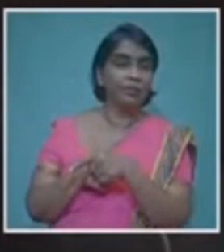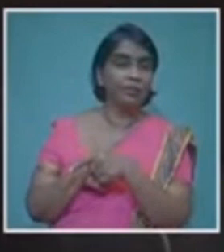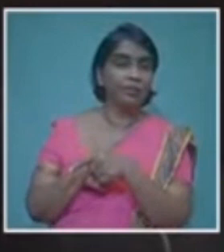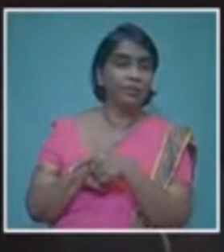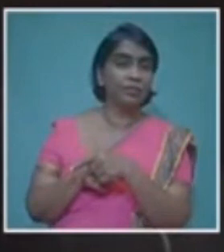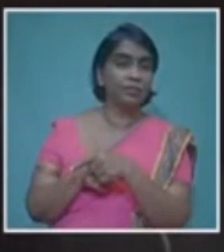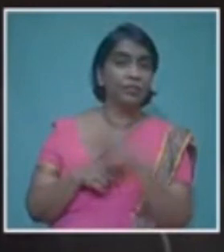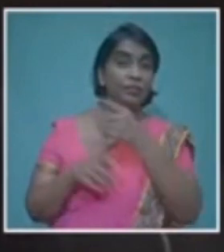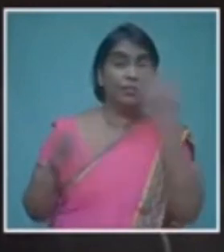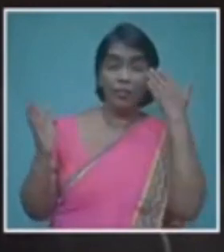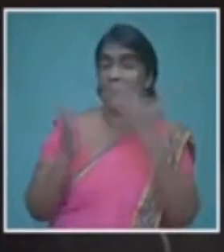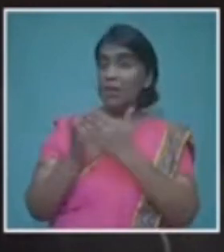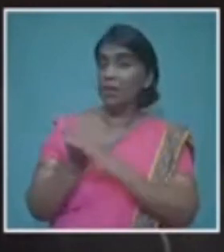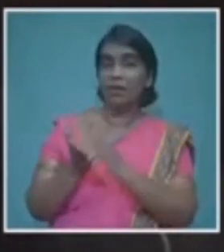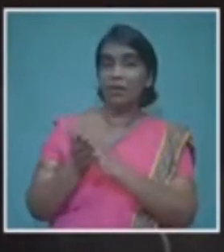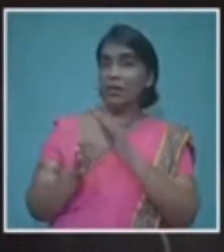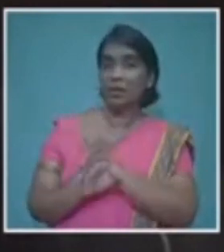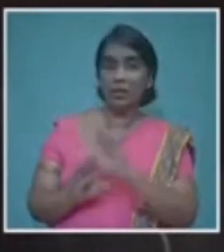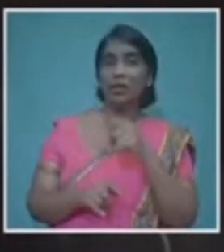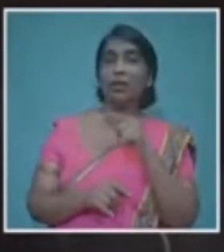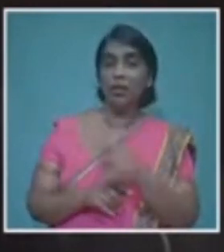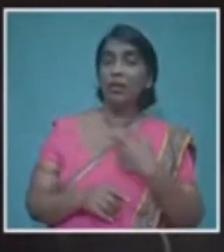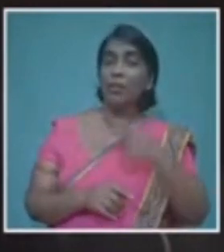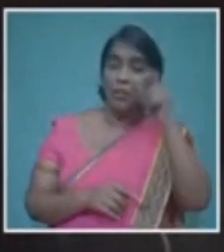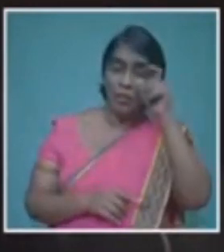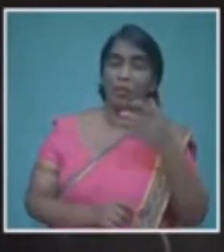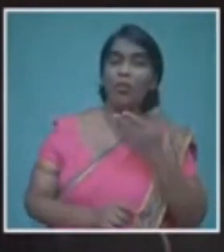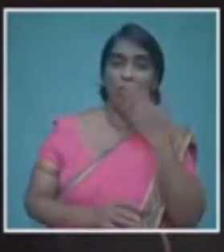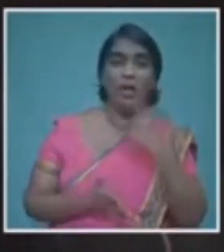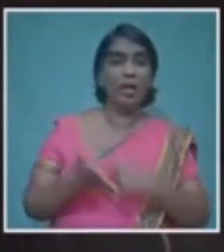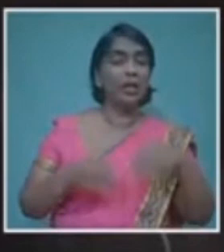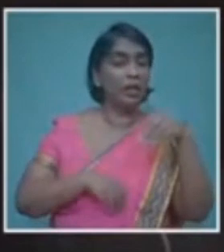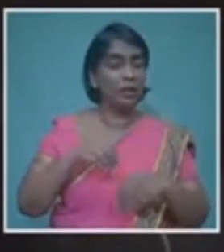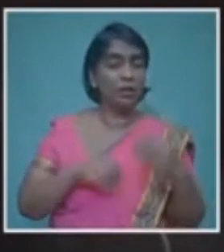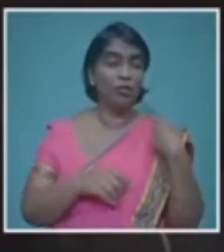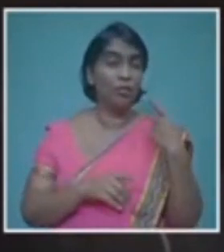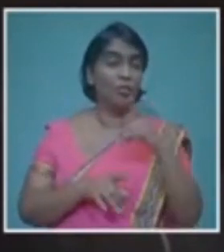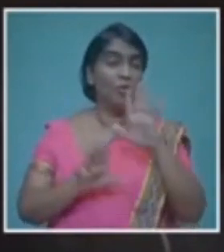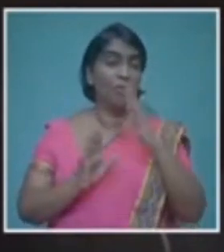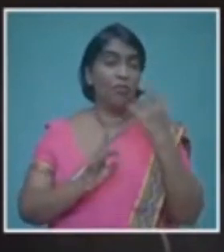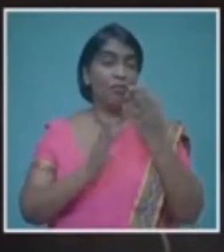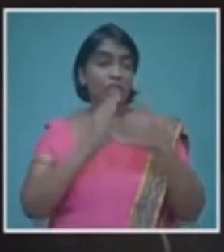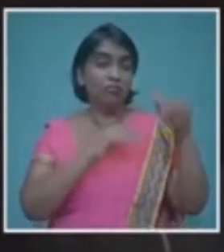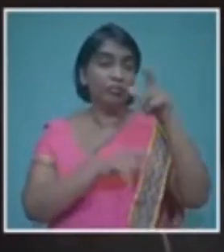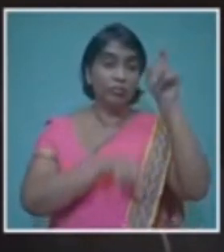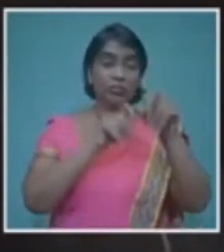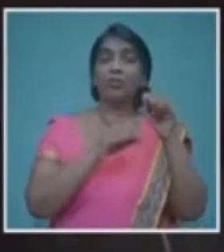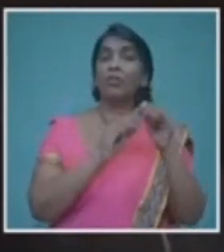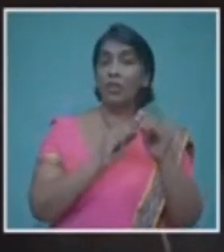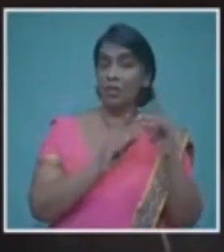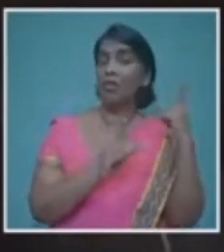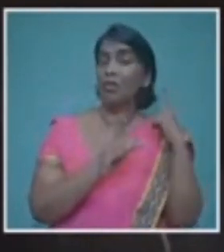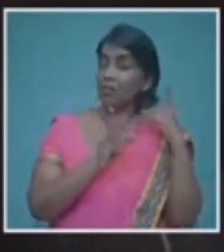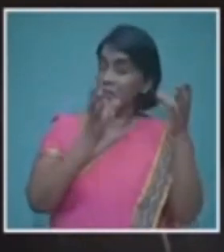ඒ ඔවුන්ගේ යහපැවැත් කිසිසේත්ම නෙවෙයි අපි බලන්න පුළුවන් දේශපාලන ප්‍රභූ පන්තිය තුල වගේම මේ